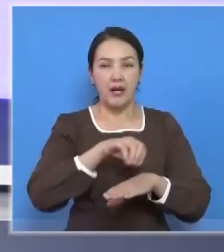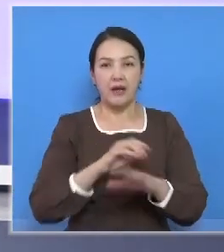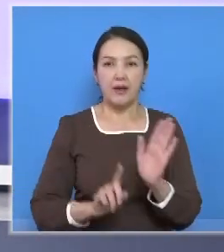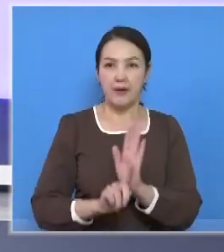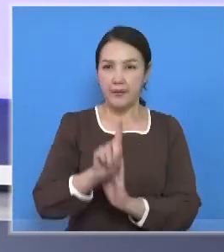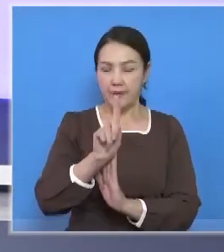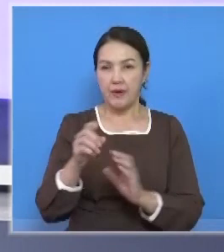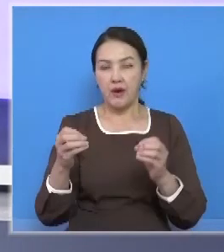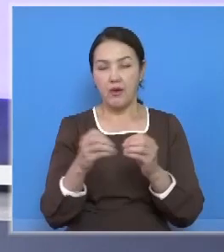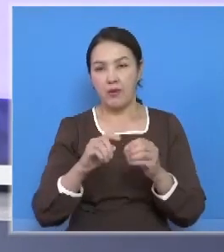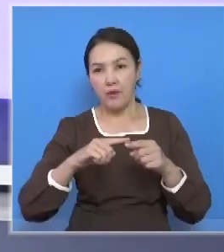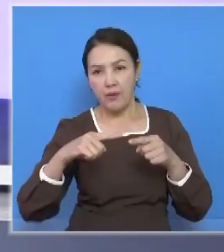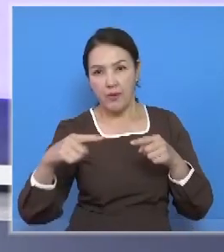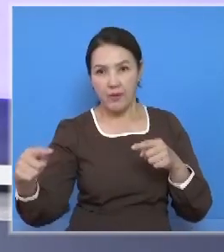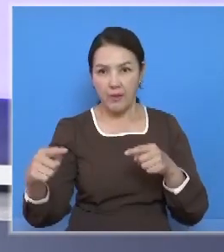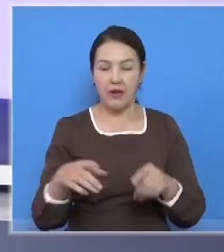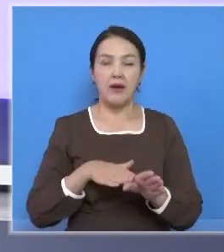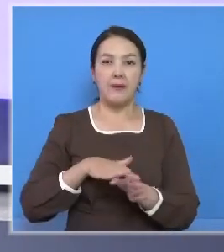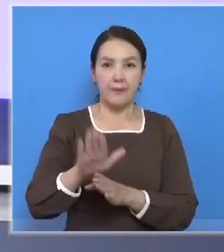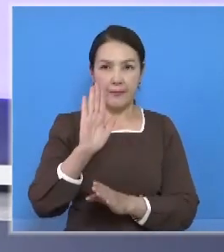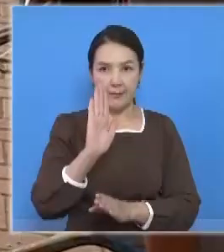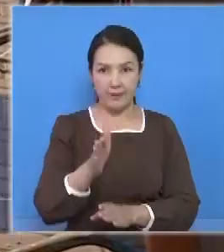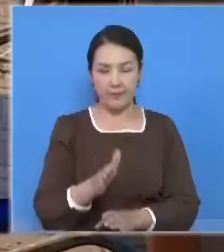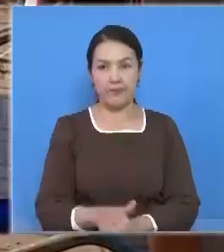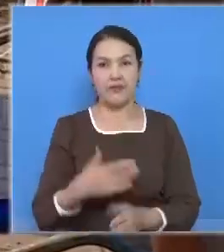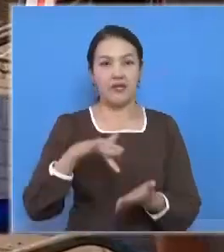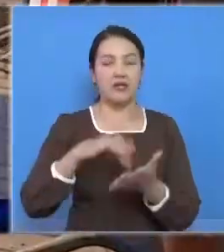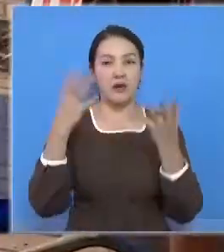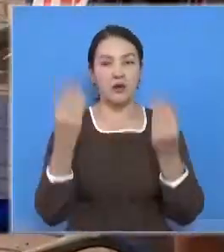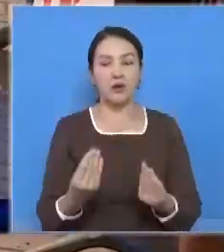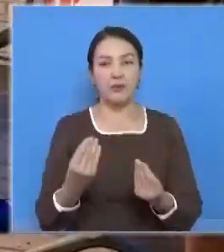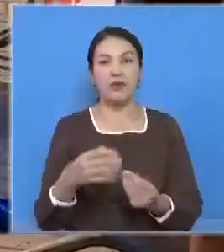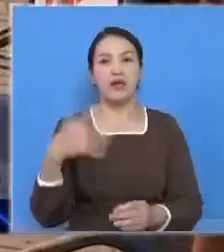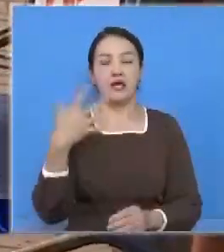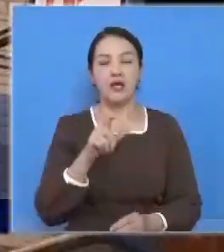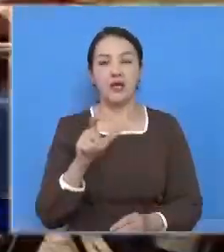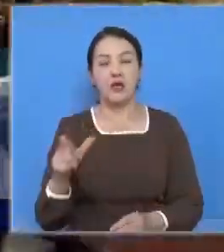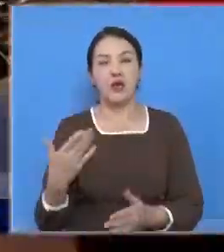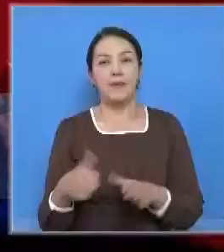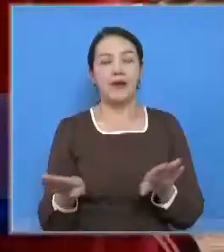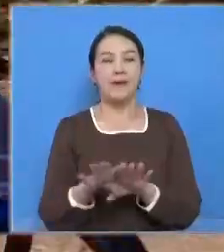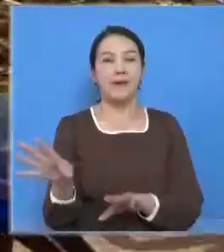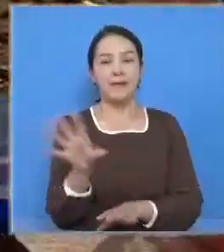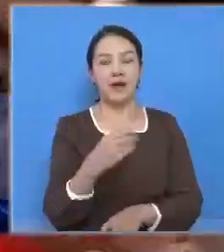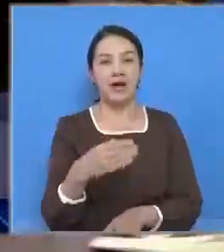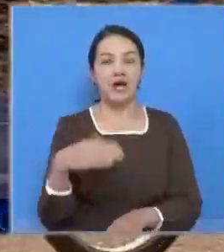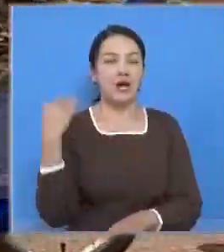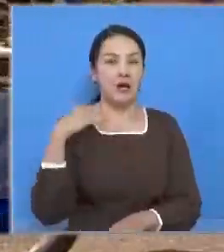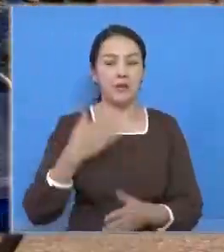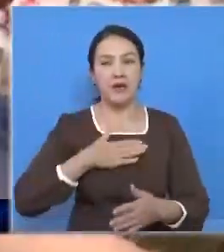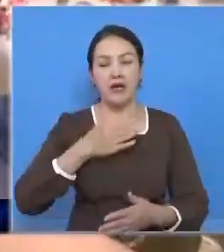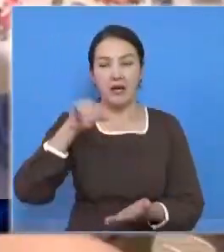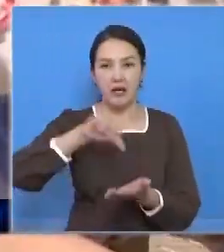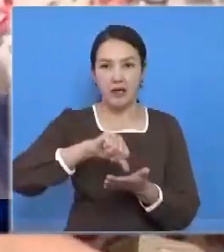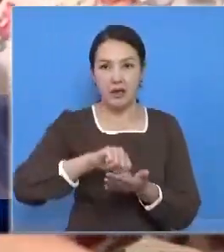бастап 10 шақырым қашықтықты еңсерді. Қала күніне орай шаһарда 50-ге жуық шара өтті. Бәріне дерлік ақтөбеліктер белсенді